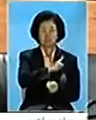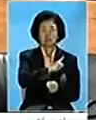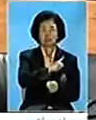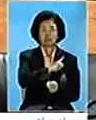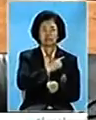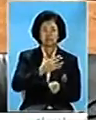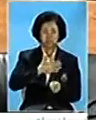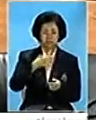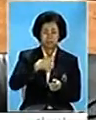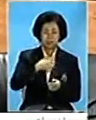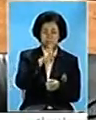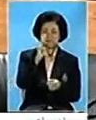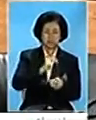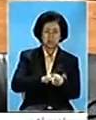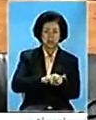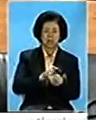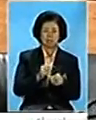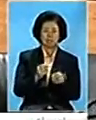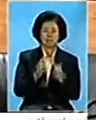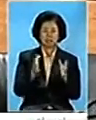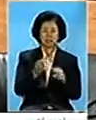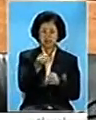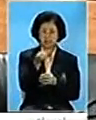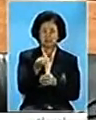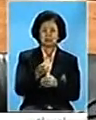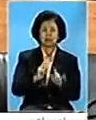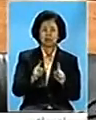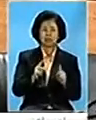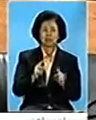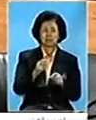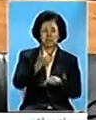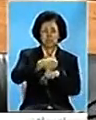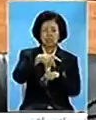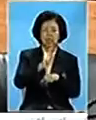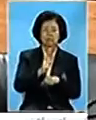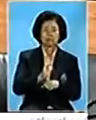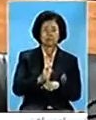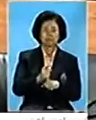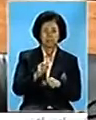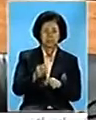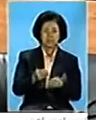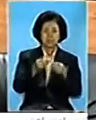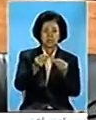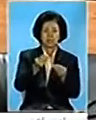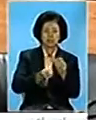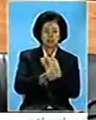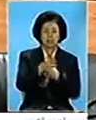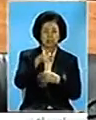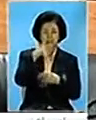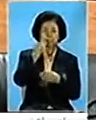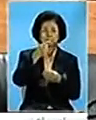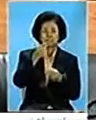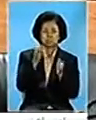อยากจะใช้เวลาอีกสักพักหนึ่งนะครับแต่ว่าถ้าท่านประธานให้โอกาสผมก็จะพูดสั้นๆนะ